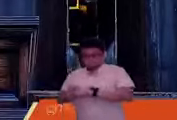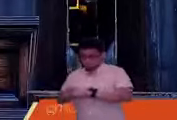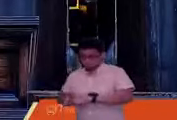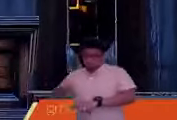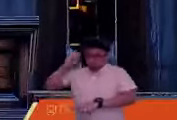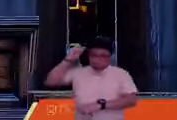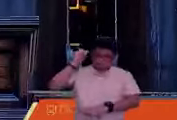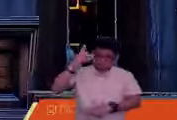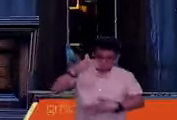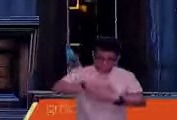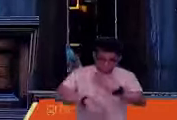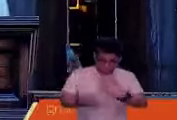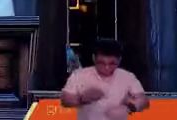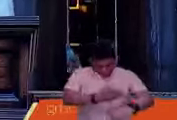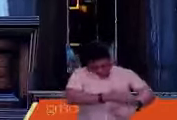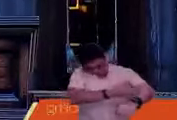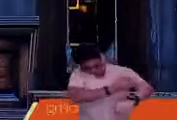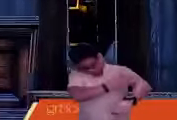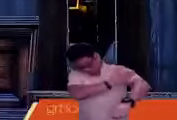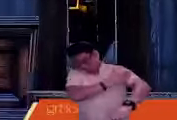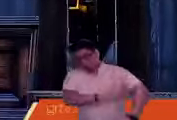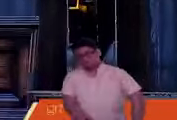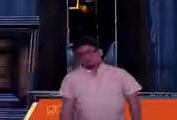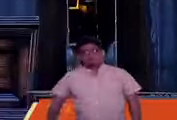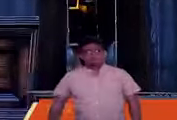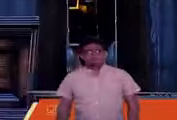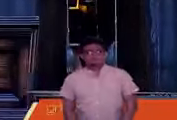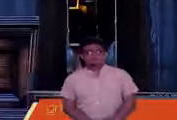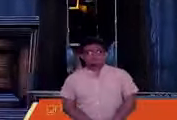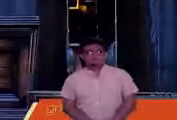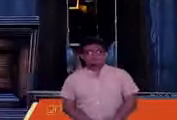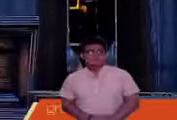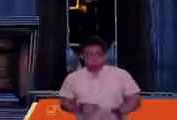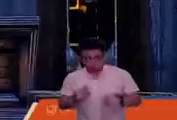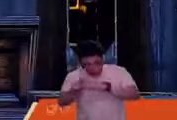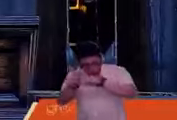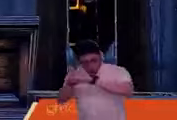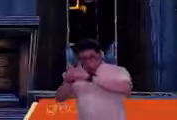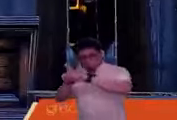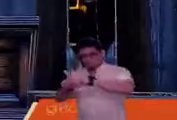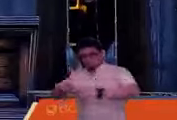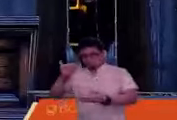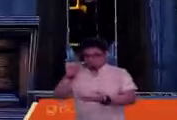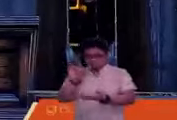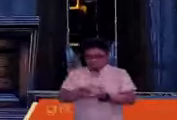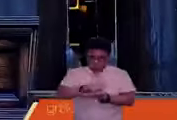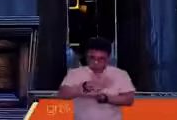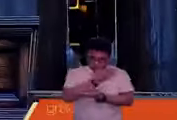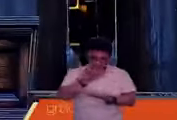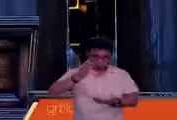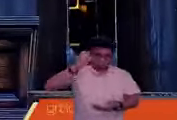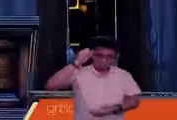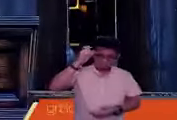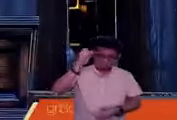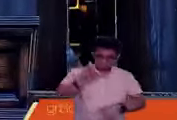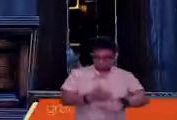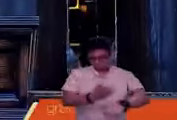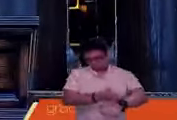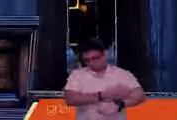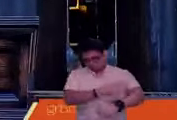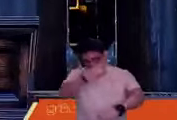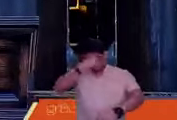your understanding increases. Mauna ang buti pasabot ni ini. Even as your understanding increases.